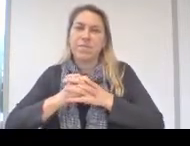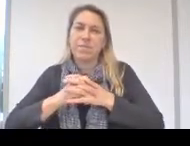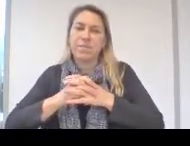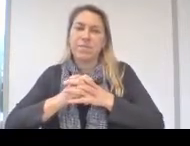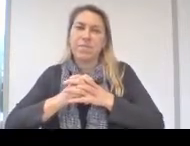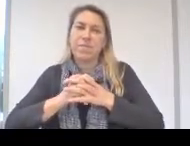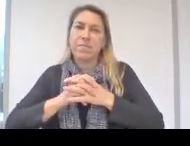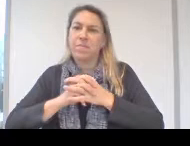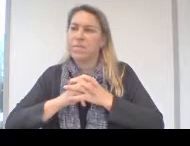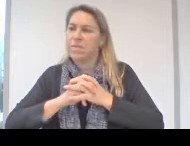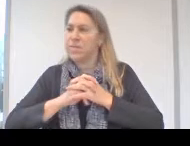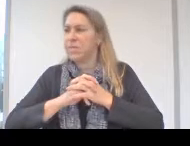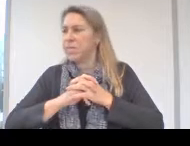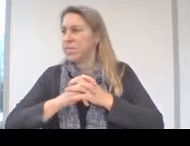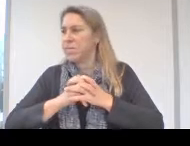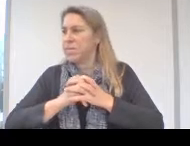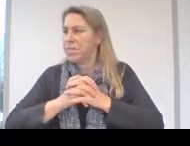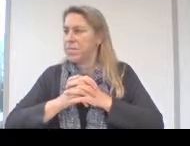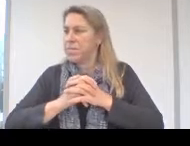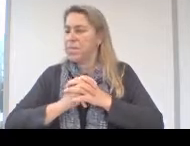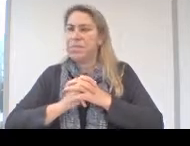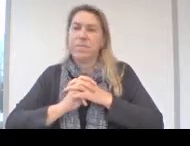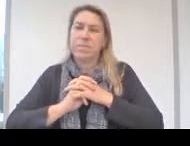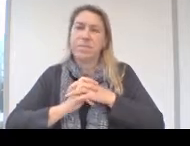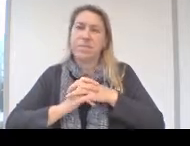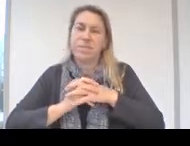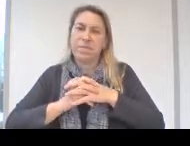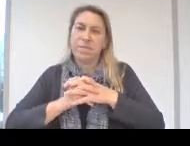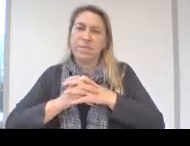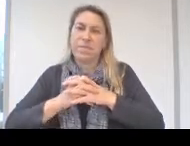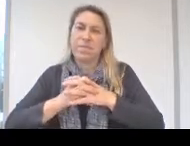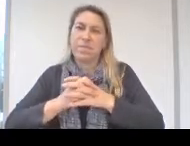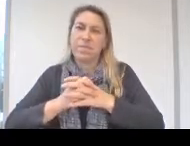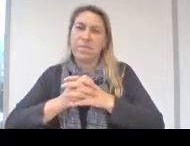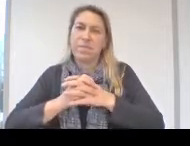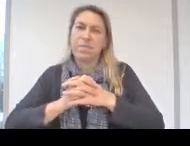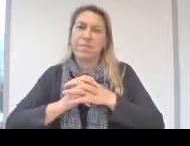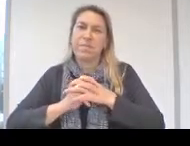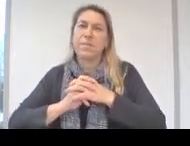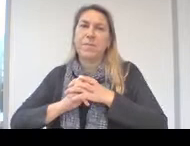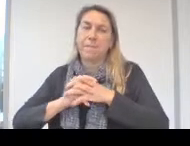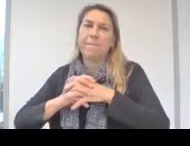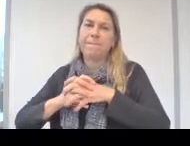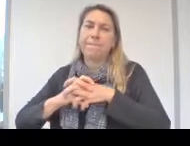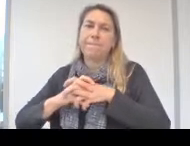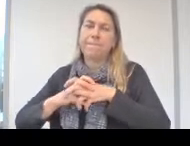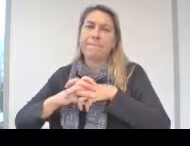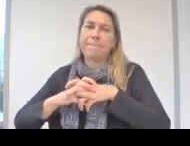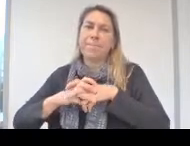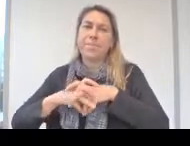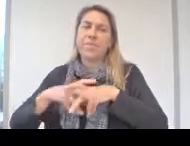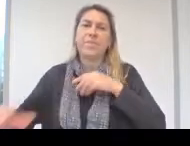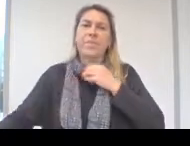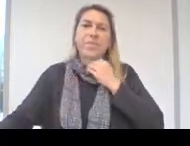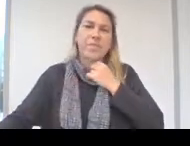reprendre et retrouver quand on a un peu de mobilité, retrouver dans différents métiers. Donc au final,